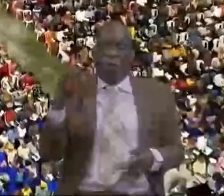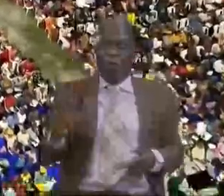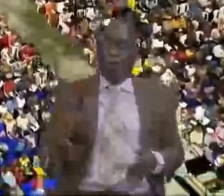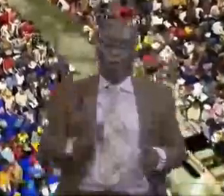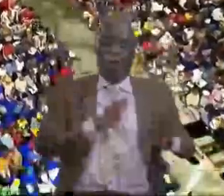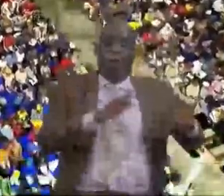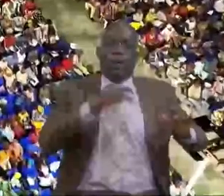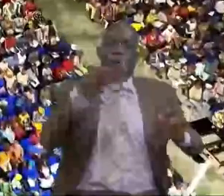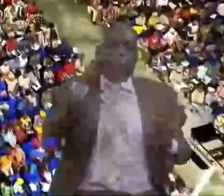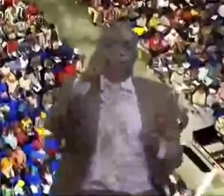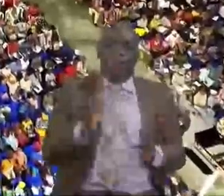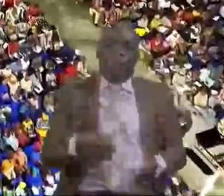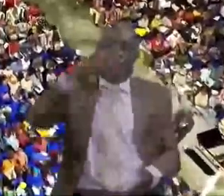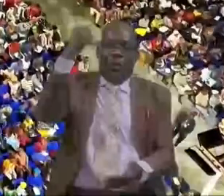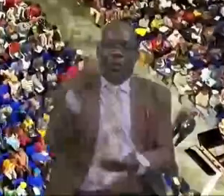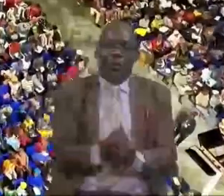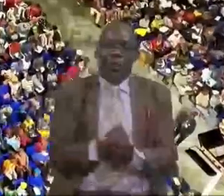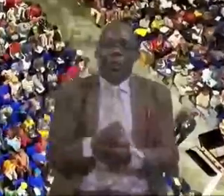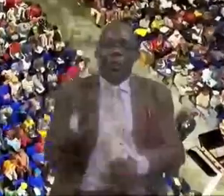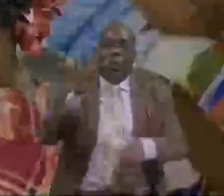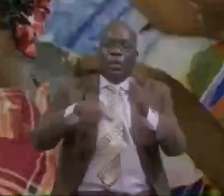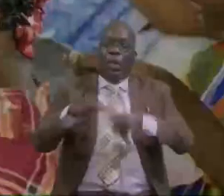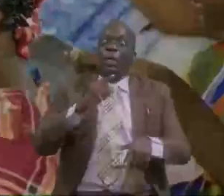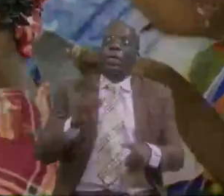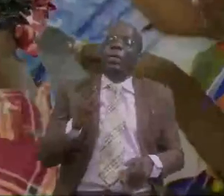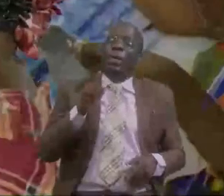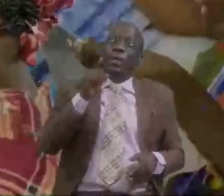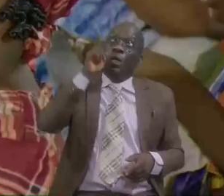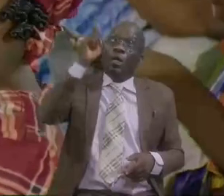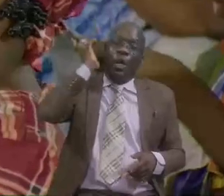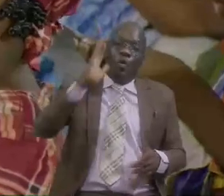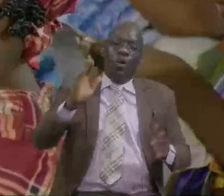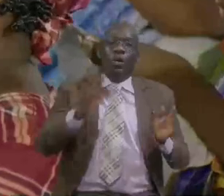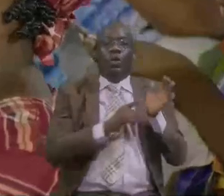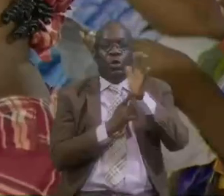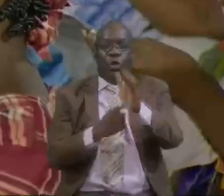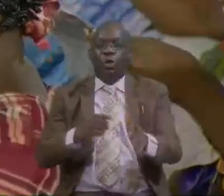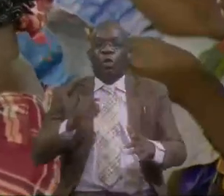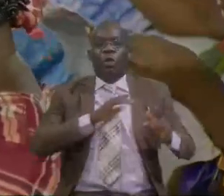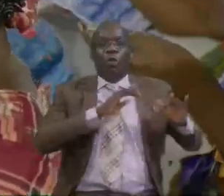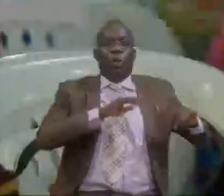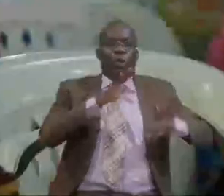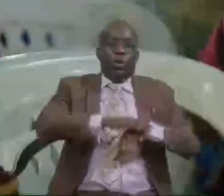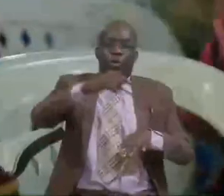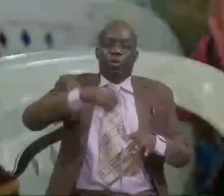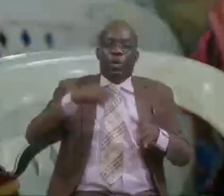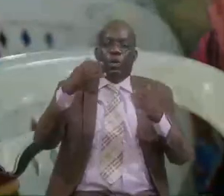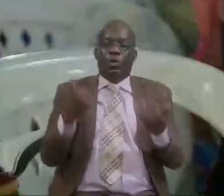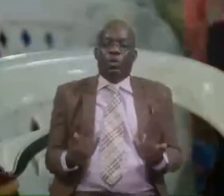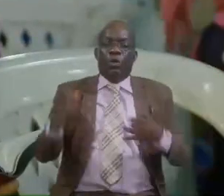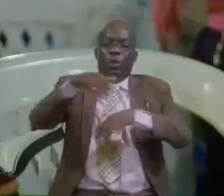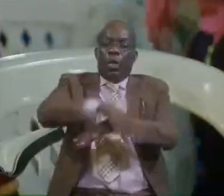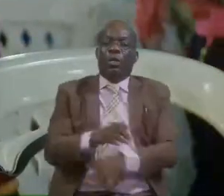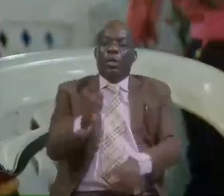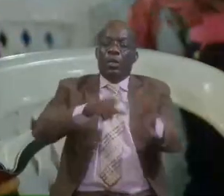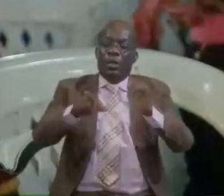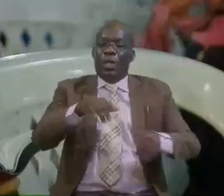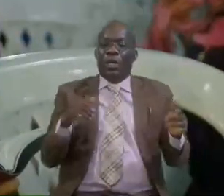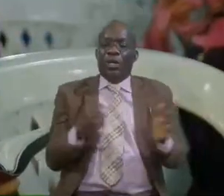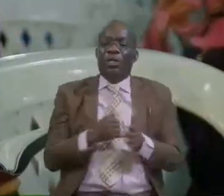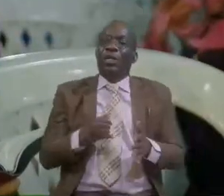Dieu. Dis, il aura pitié de moi ce soir. Dis-le à haute voix. Il aura pitié de moi